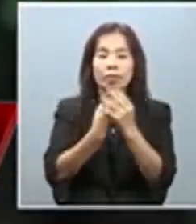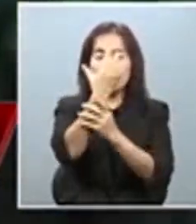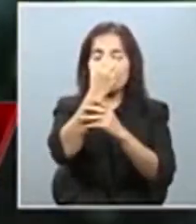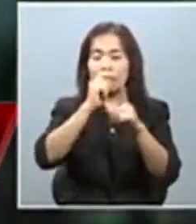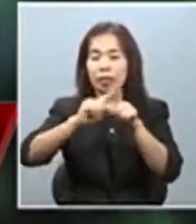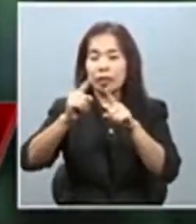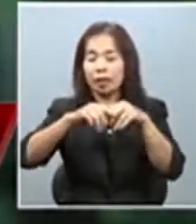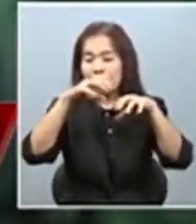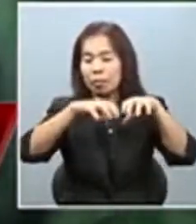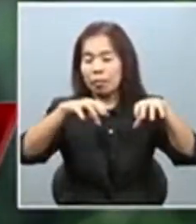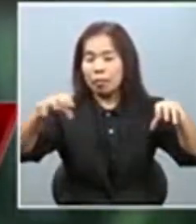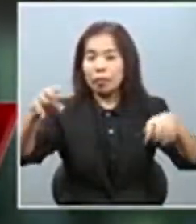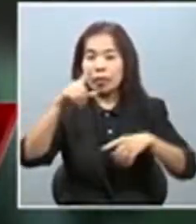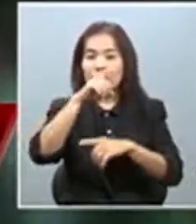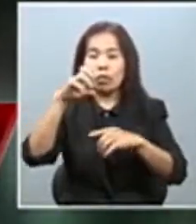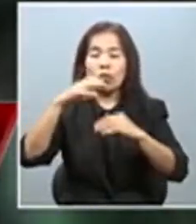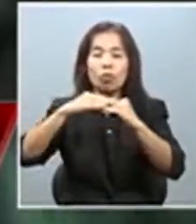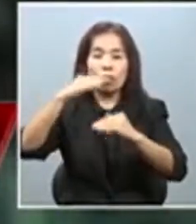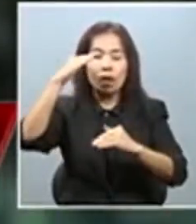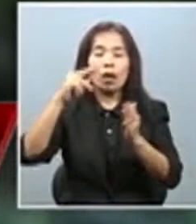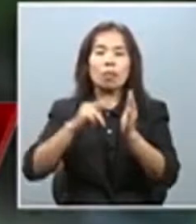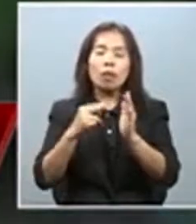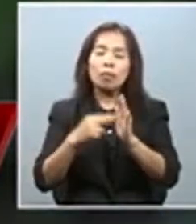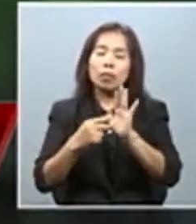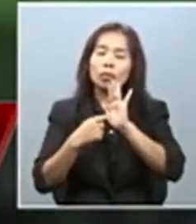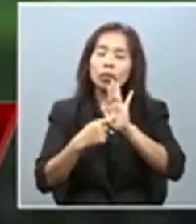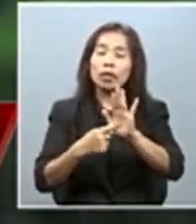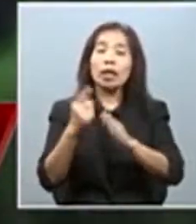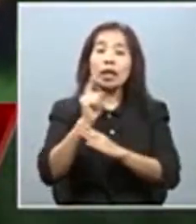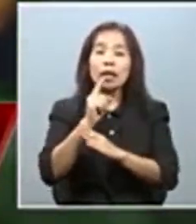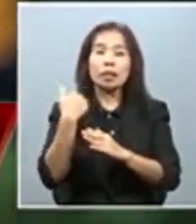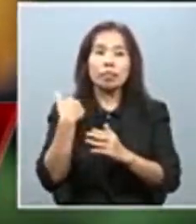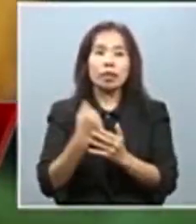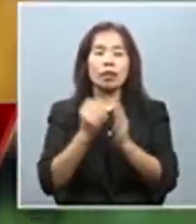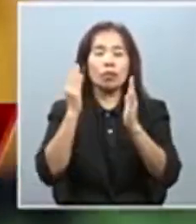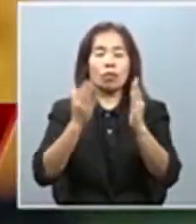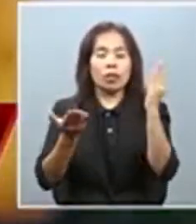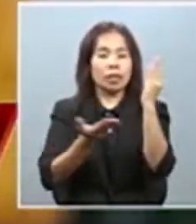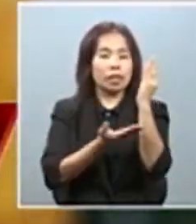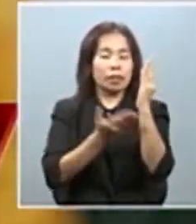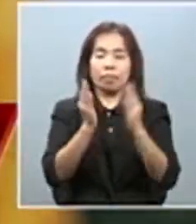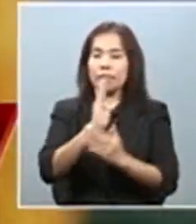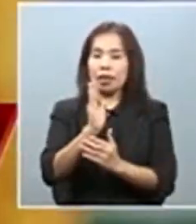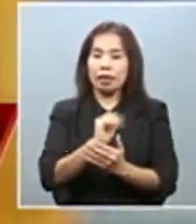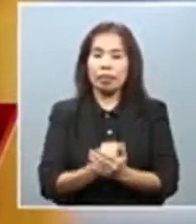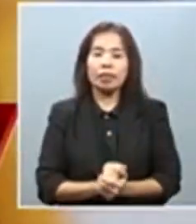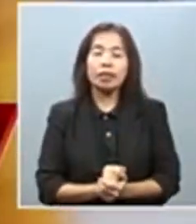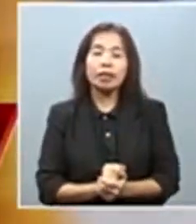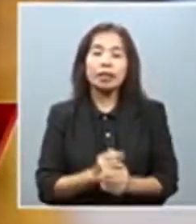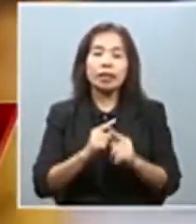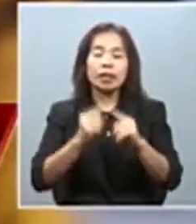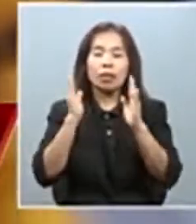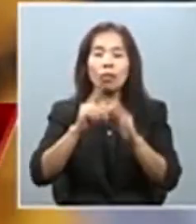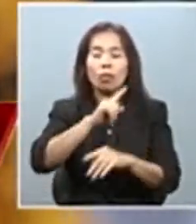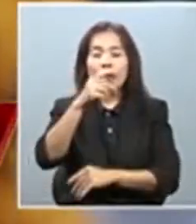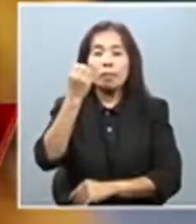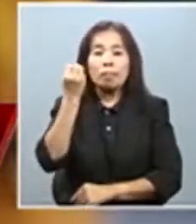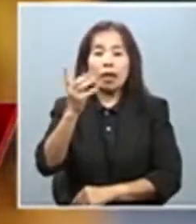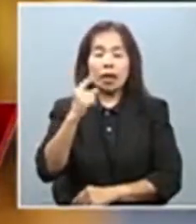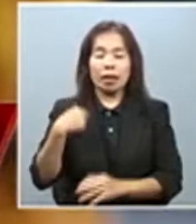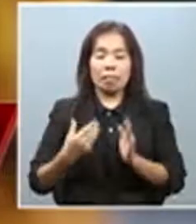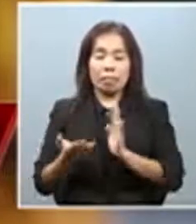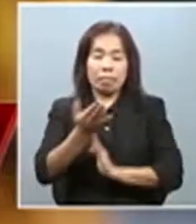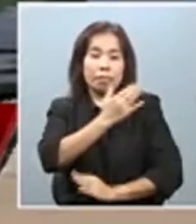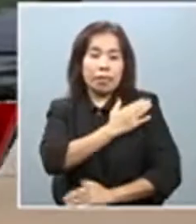ครับเพื่อเป็นกุศโลบายครับก็คือไม่ให้คนตัดต้นไม้นั่นเองโดยทั่วไปเนี่ยก็คือจะใช้ผ้าจีวรสี